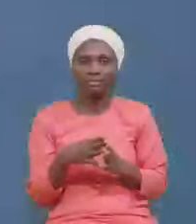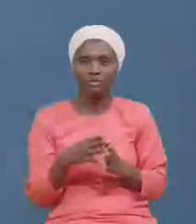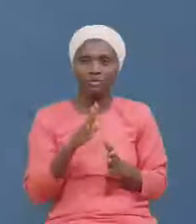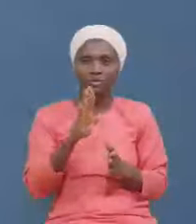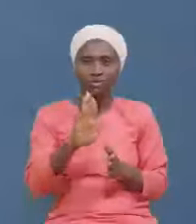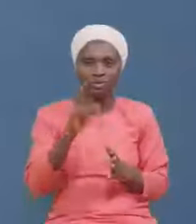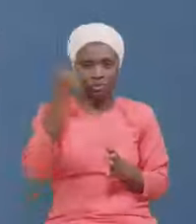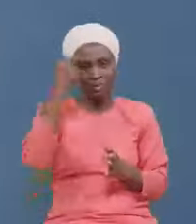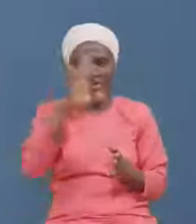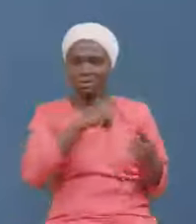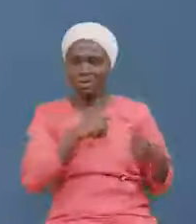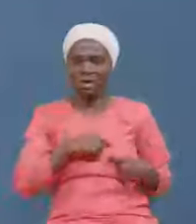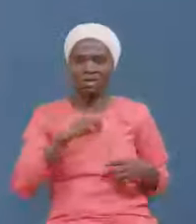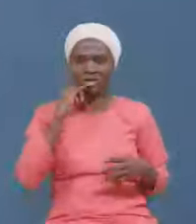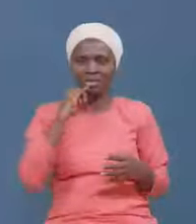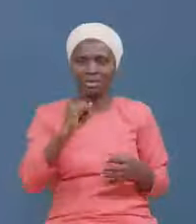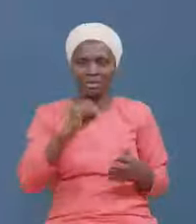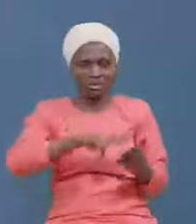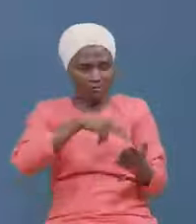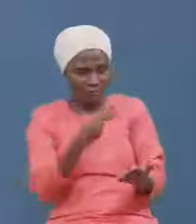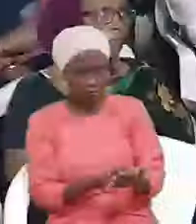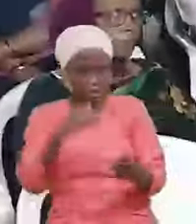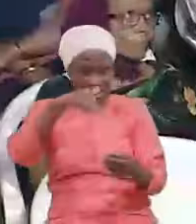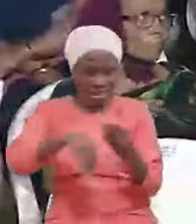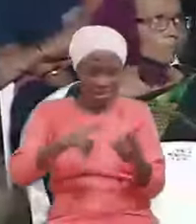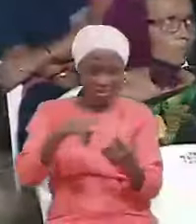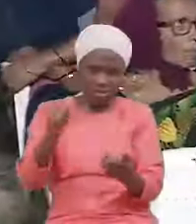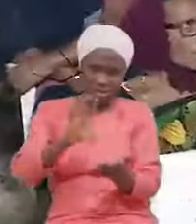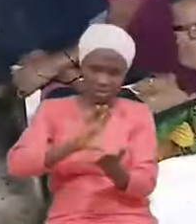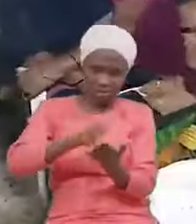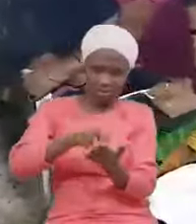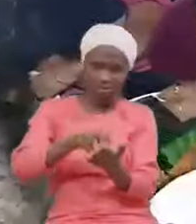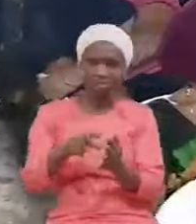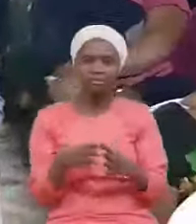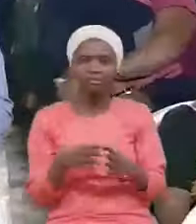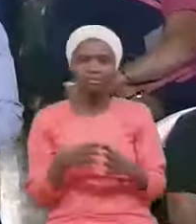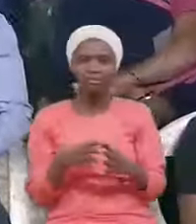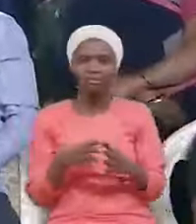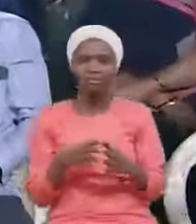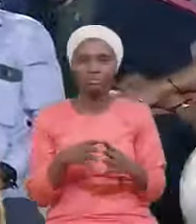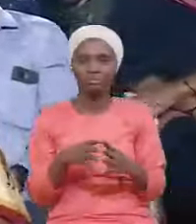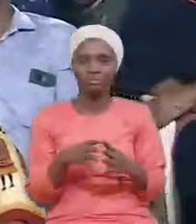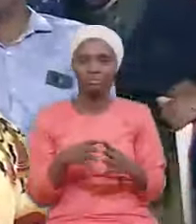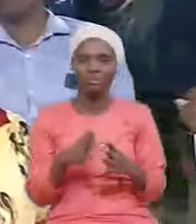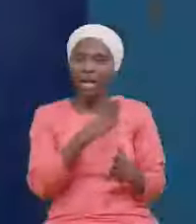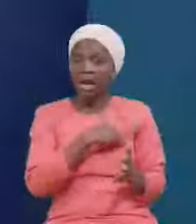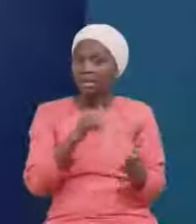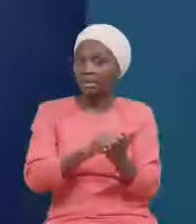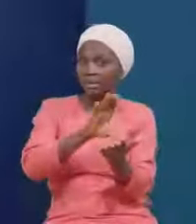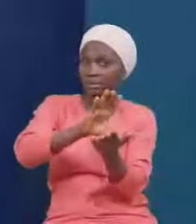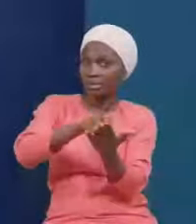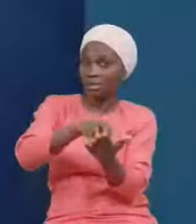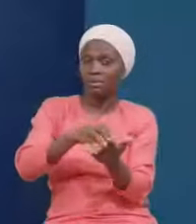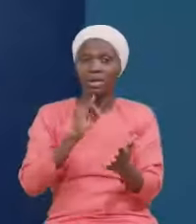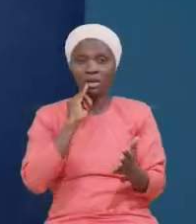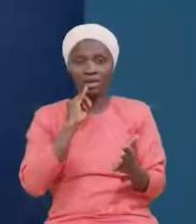your heart is falling into a trap. మీ యొక్క మనసు మీ యొక్క ఆత్మ ఆ వలలో చిక్కుకుంటుంది. And that trap